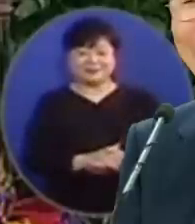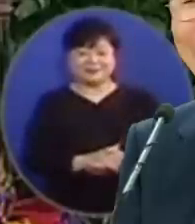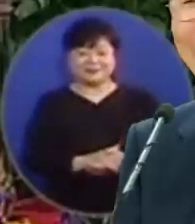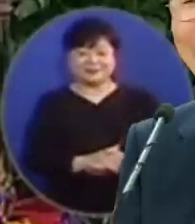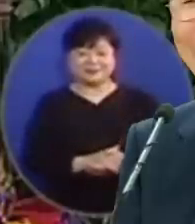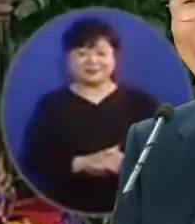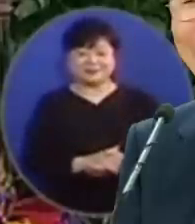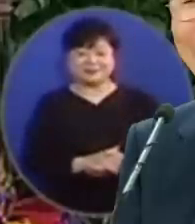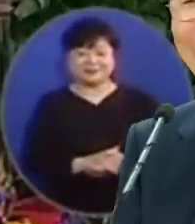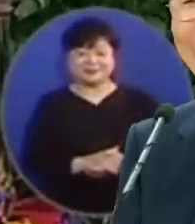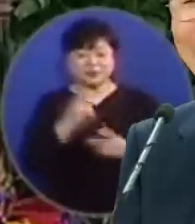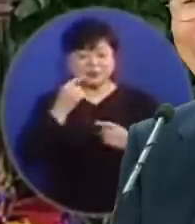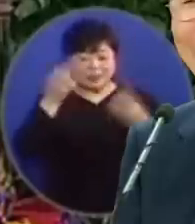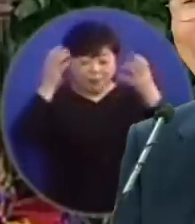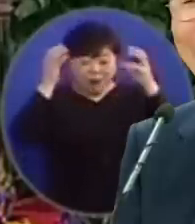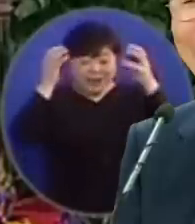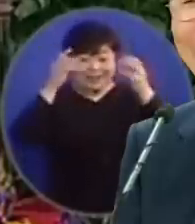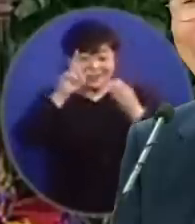저는 어릴 때